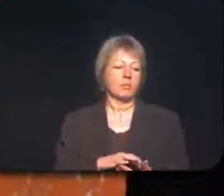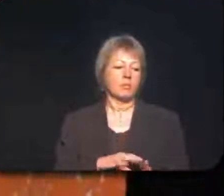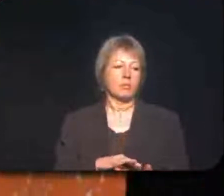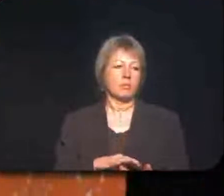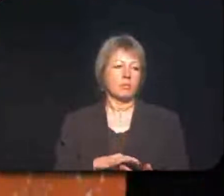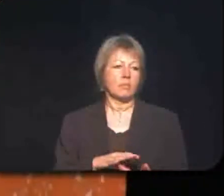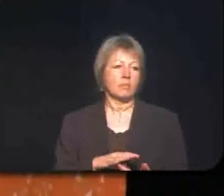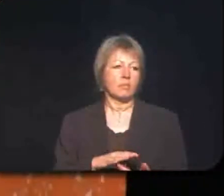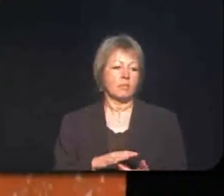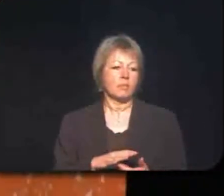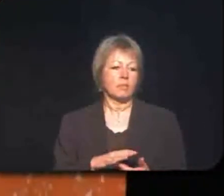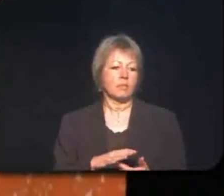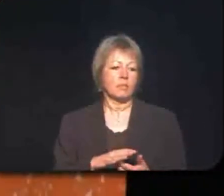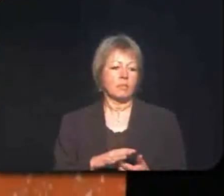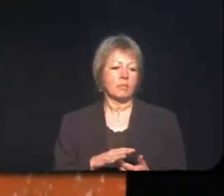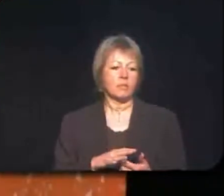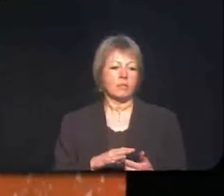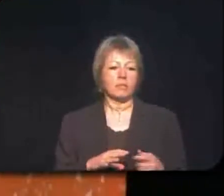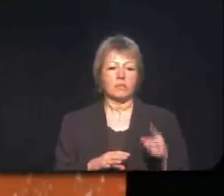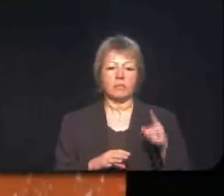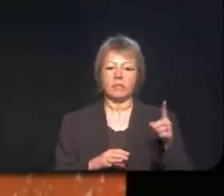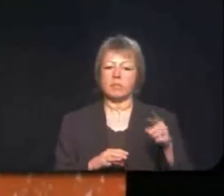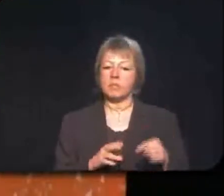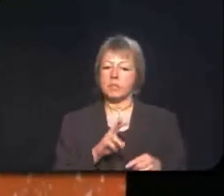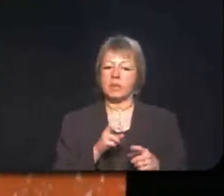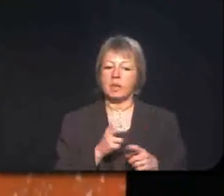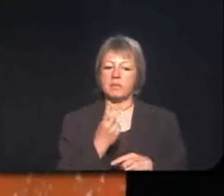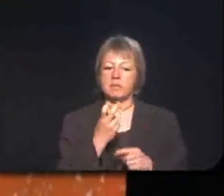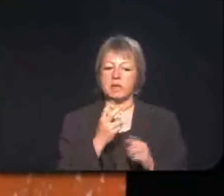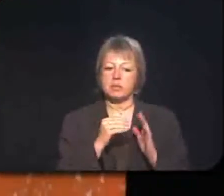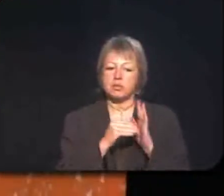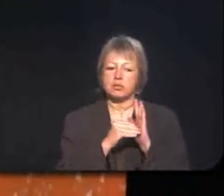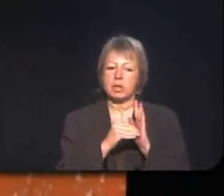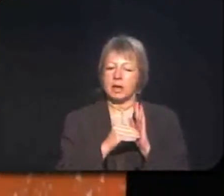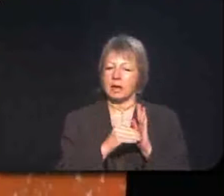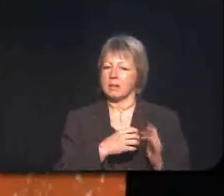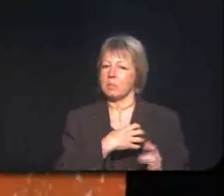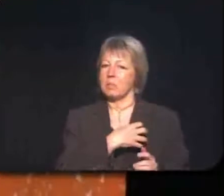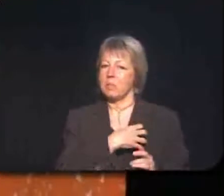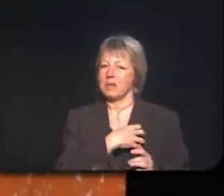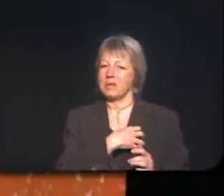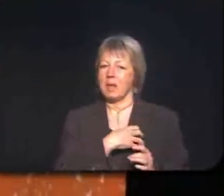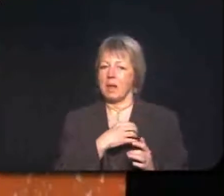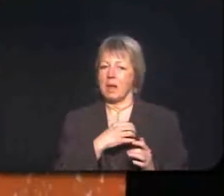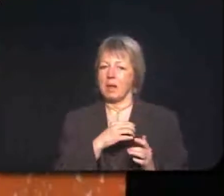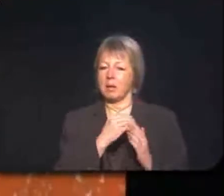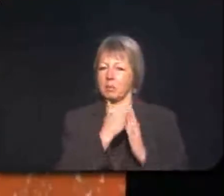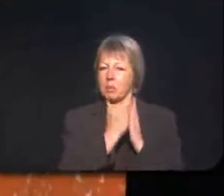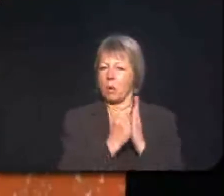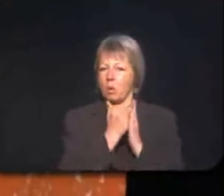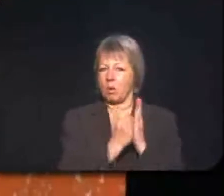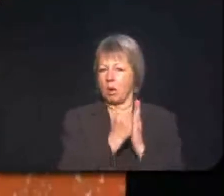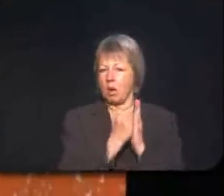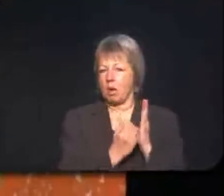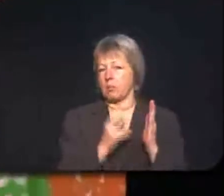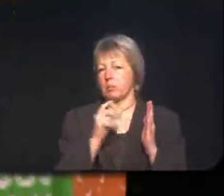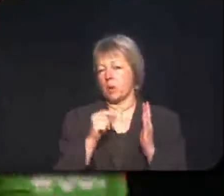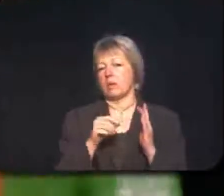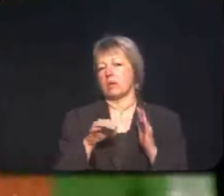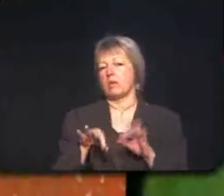in der 27 steht im Antrag Parteiprogramm das ist meine subsumiert das Wahlprogramm und Grundsatzprogramm